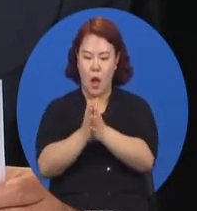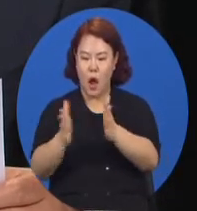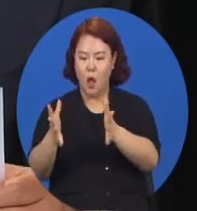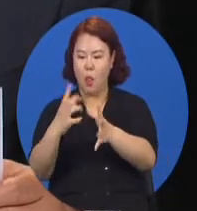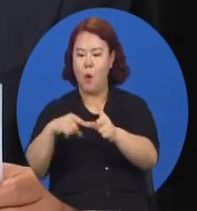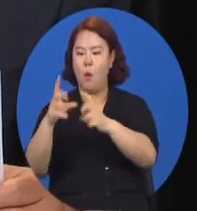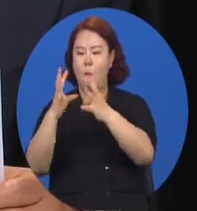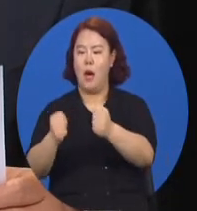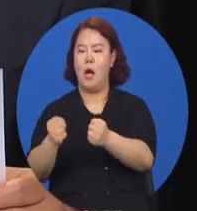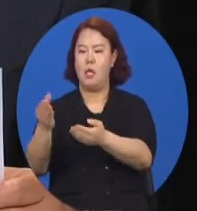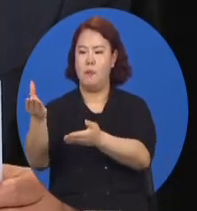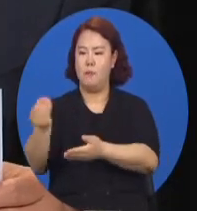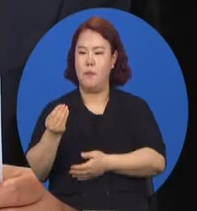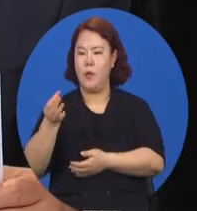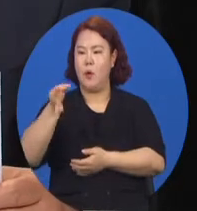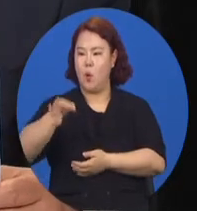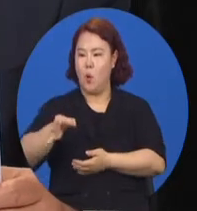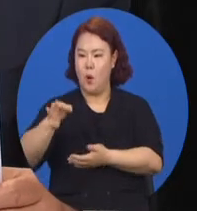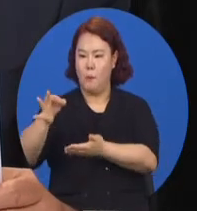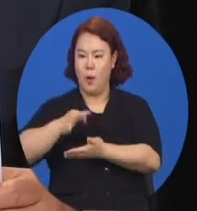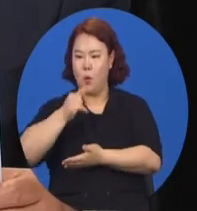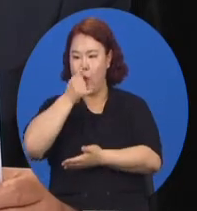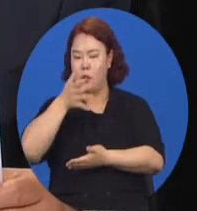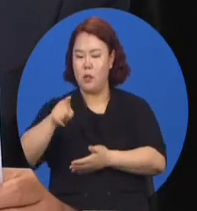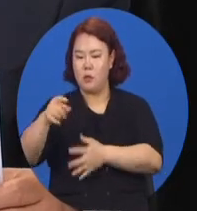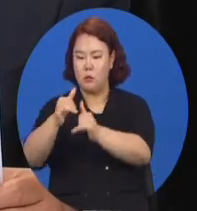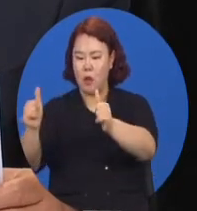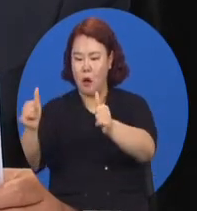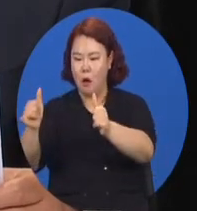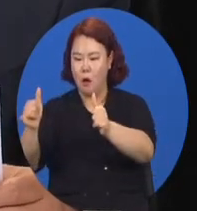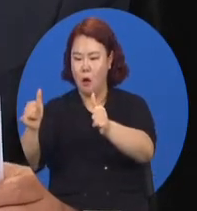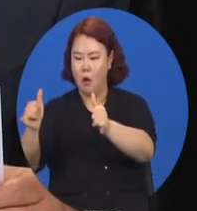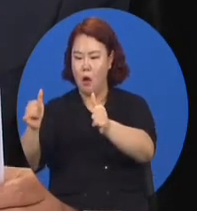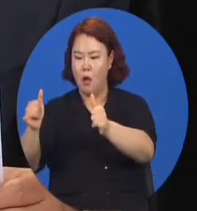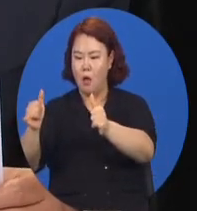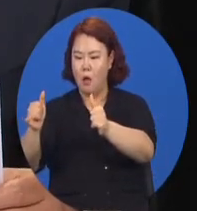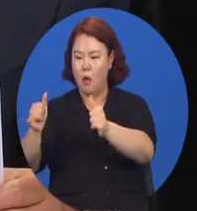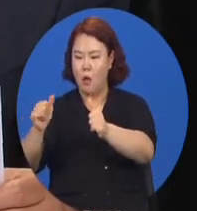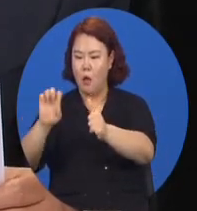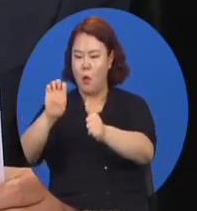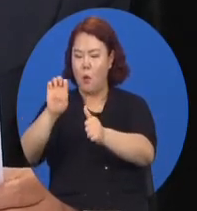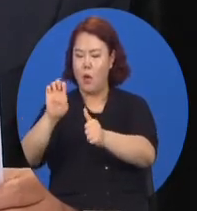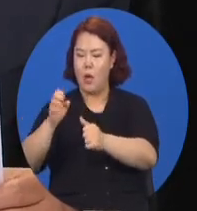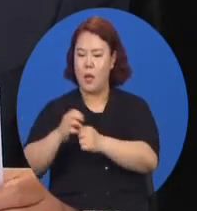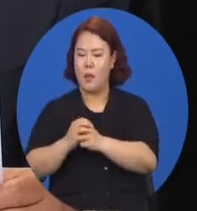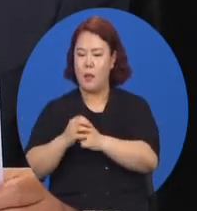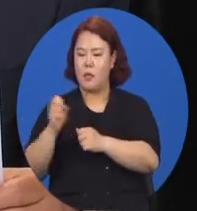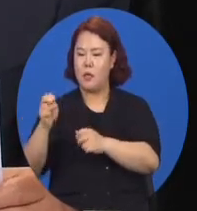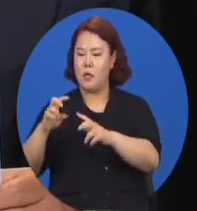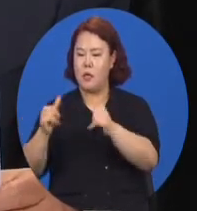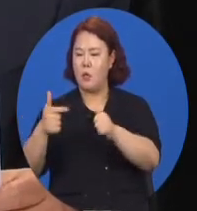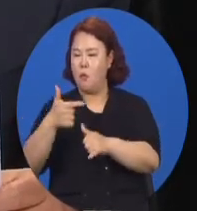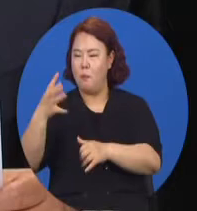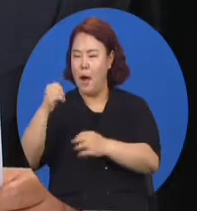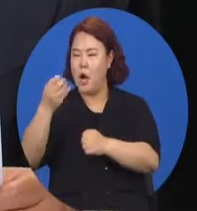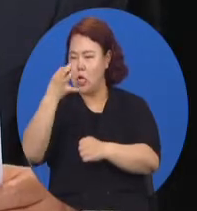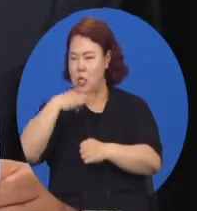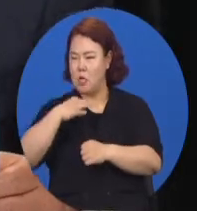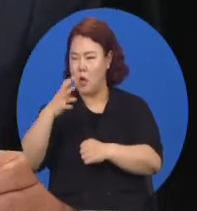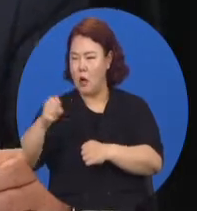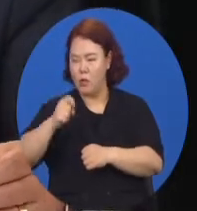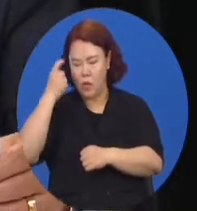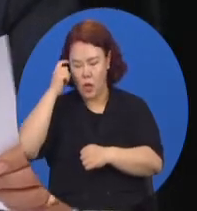받고 있는데 그분들이 폭리를 취하고 있다는 생각인지 이 견해를 한번 말씀해 주시기 바랍니다.